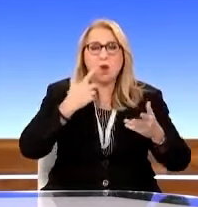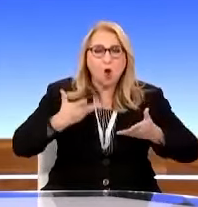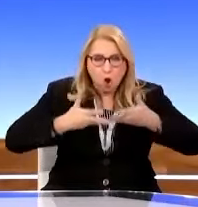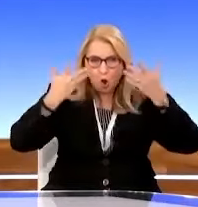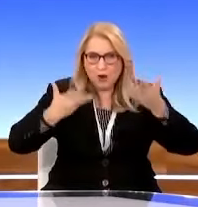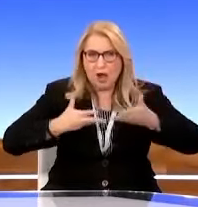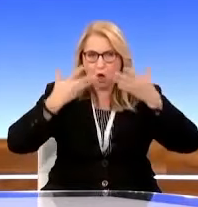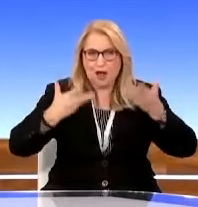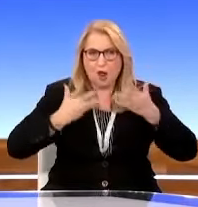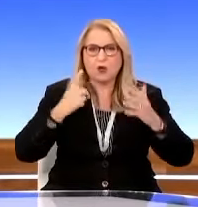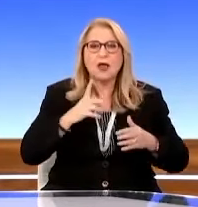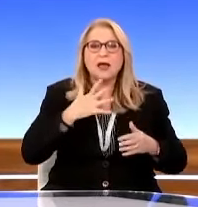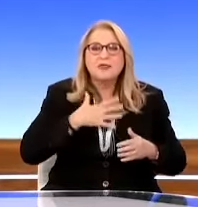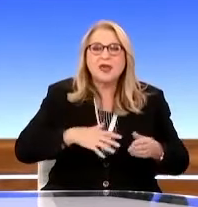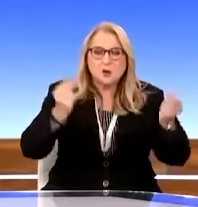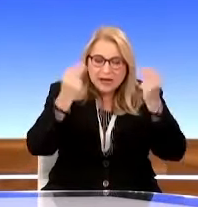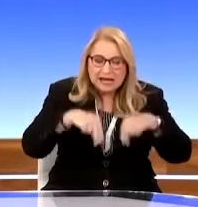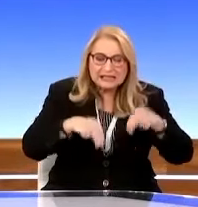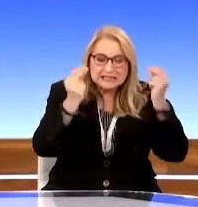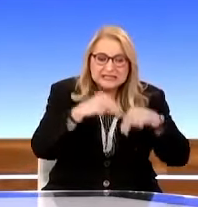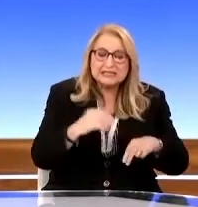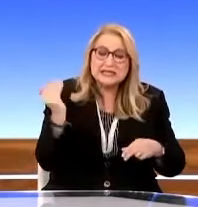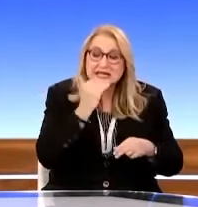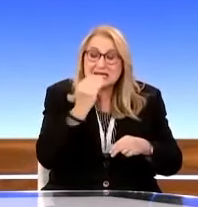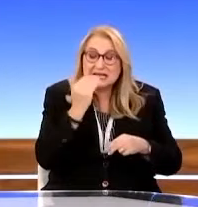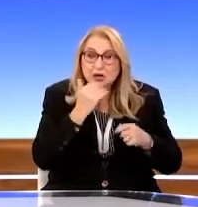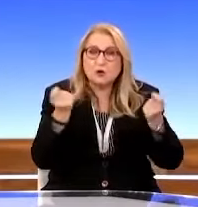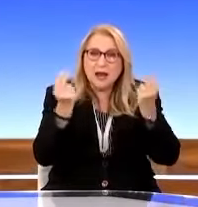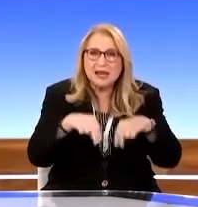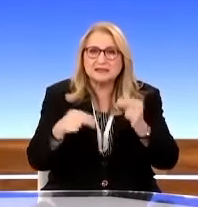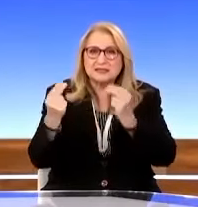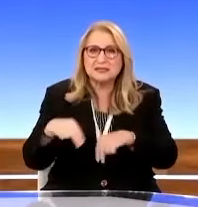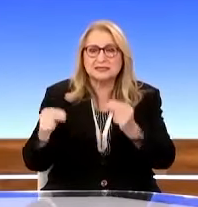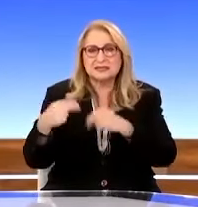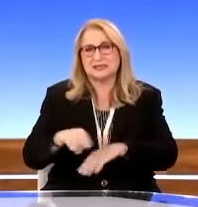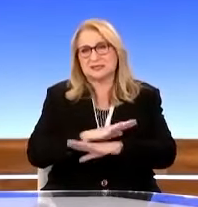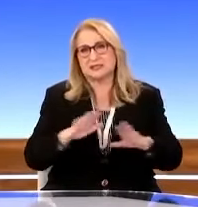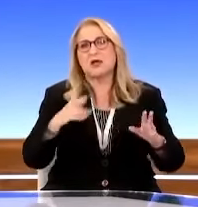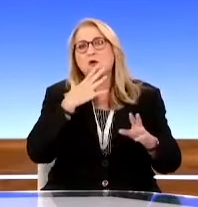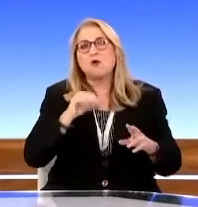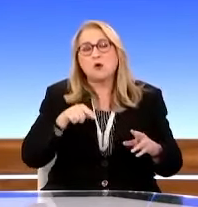γρήγορα πρακτικές απαντήσεις για το πώς θα μπορέσουμε να αντιμετωπίσουμε αυτήν την